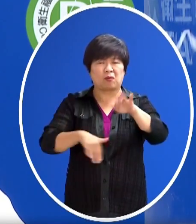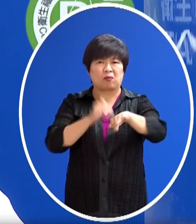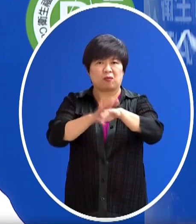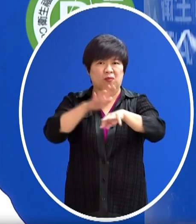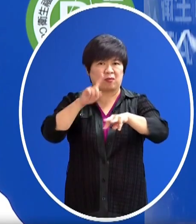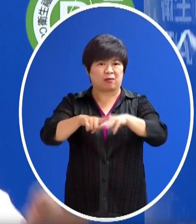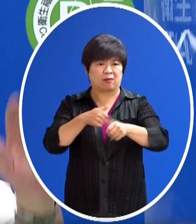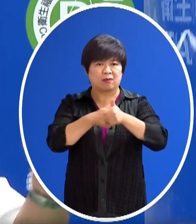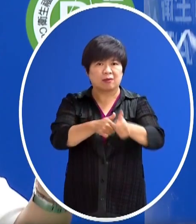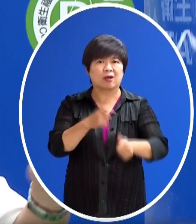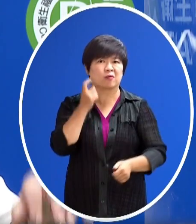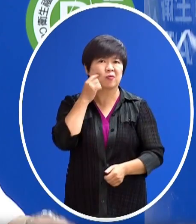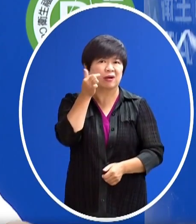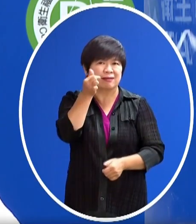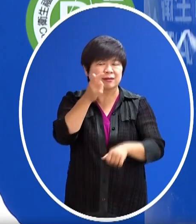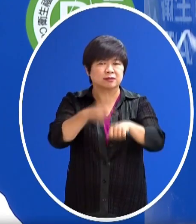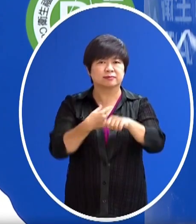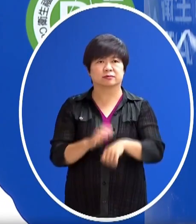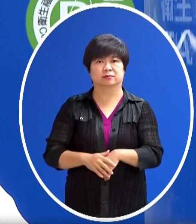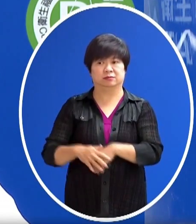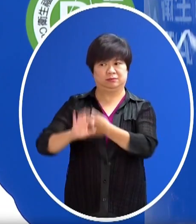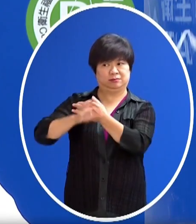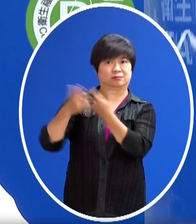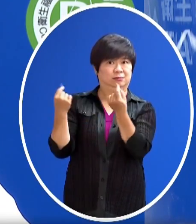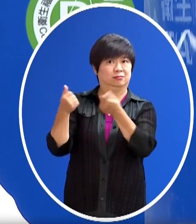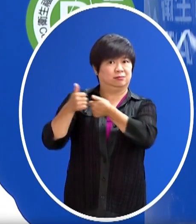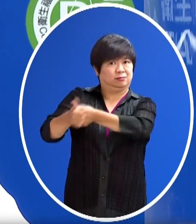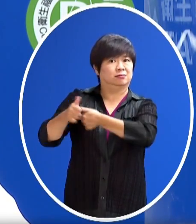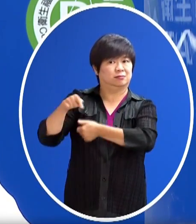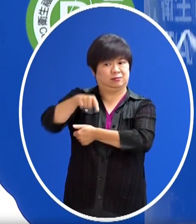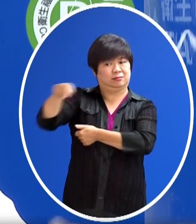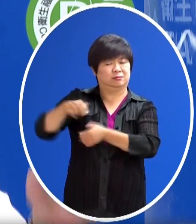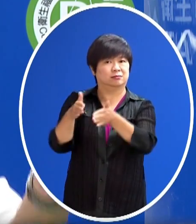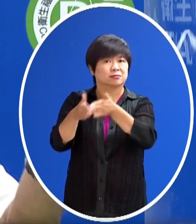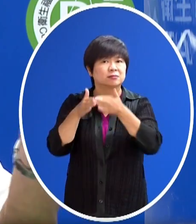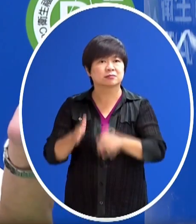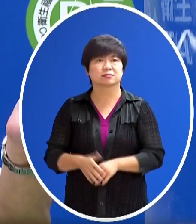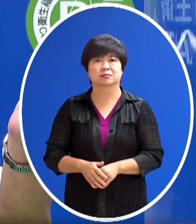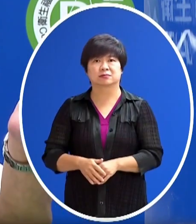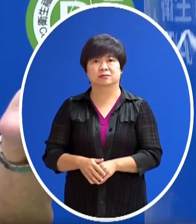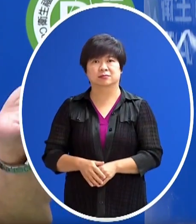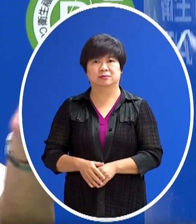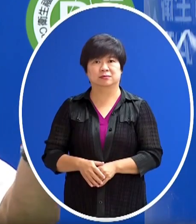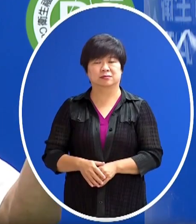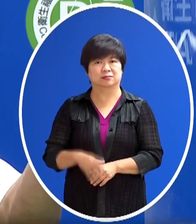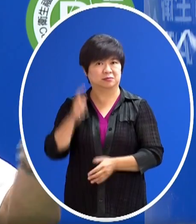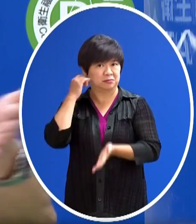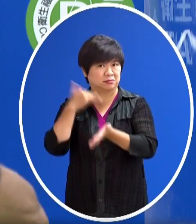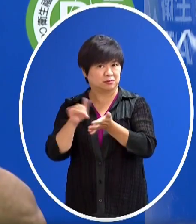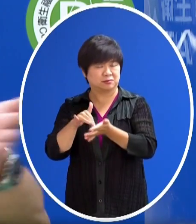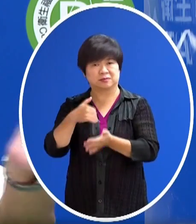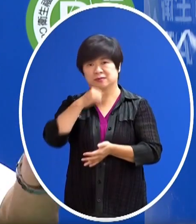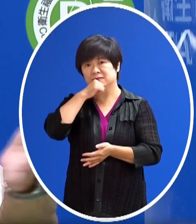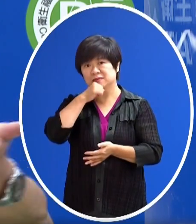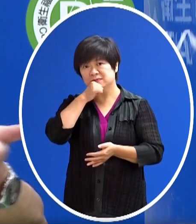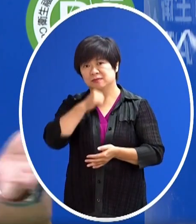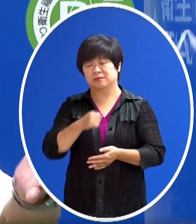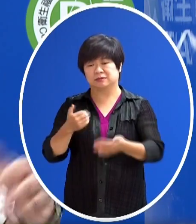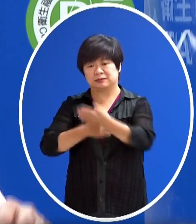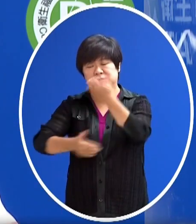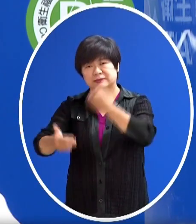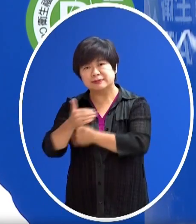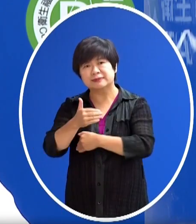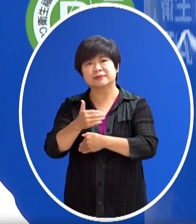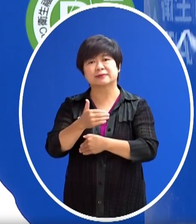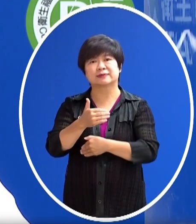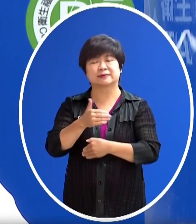伪阳性的人，国外也要去处理这些伪阳性的。那整个这个交通，台湾到台湾的一个交通，其实我们